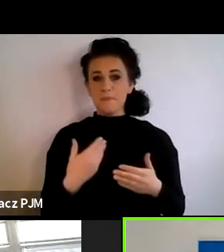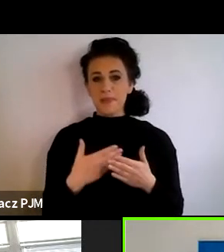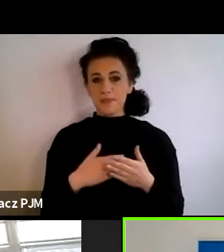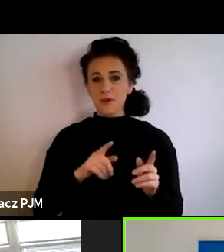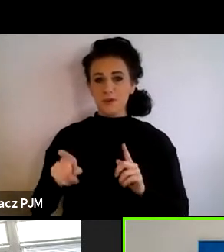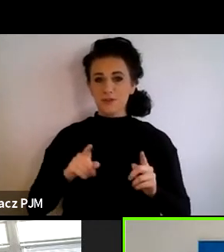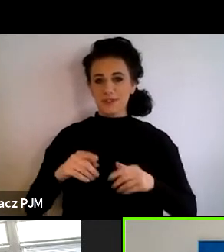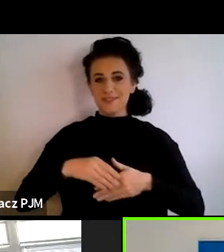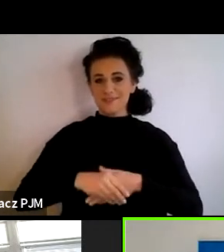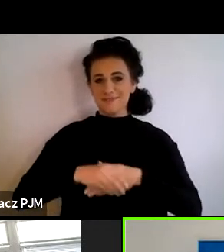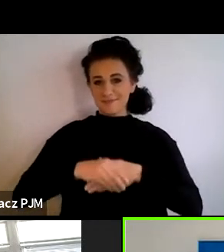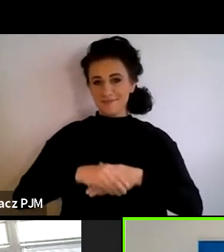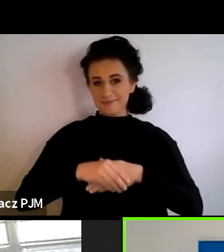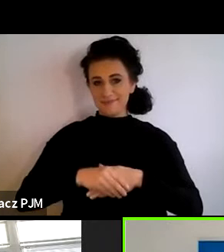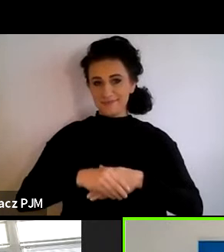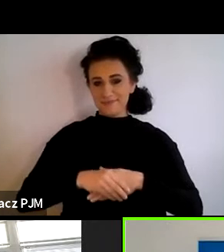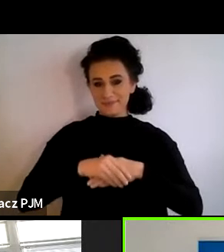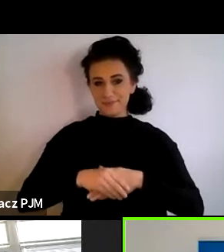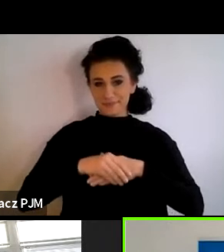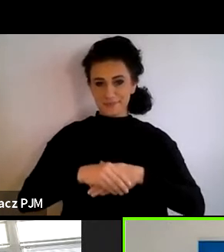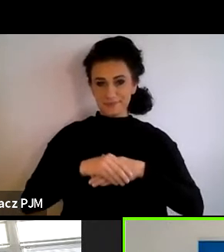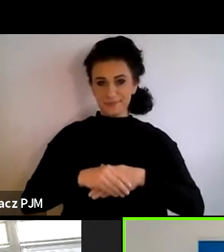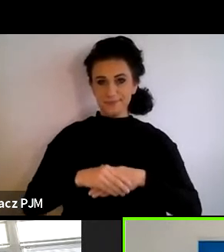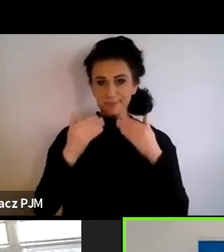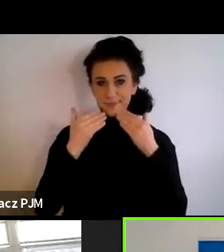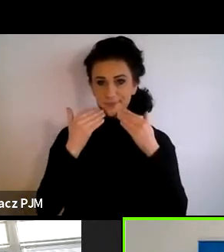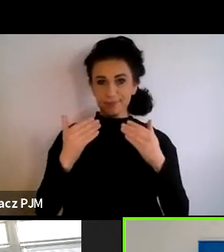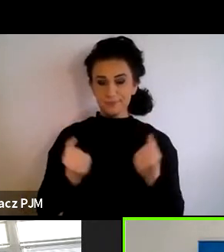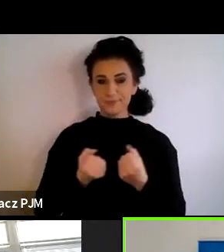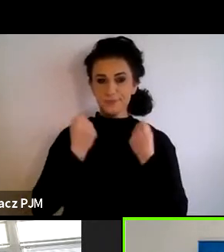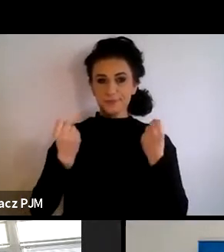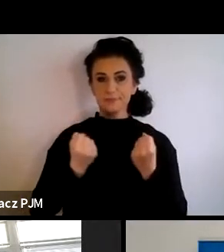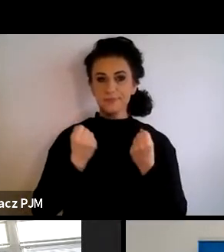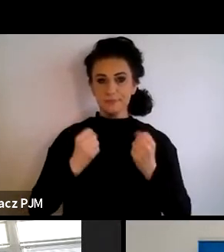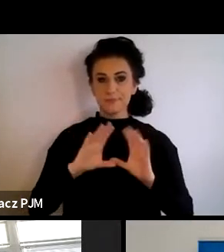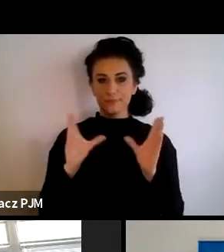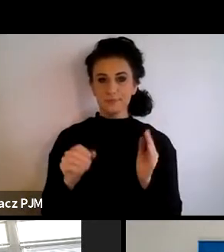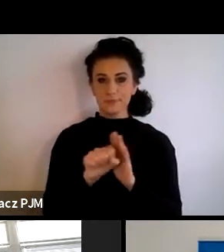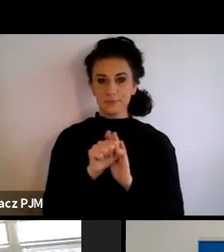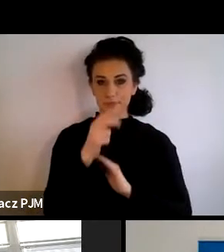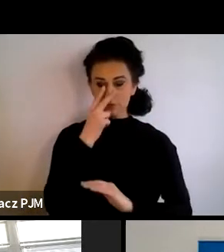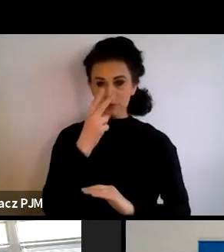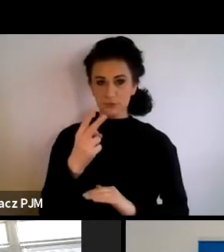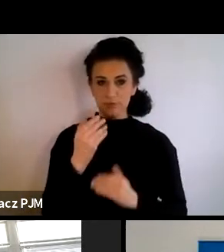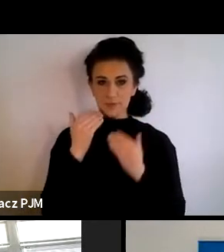symbolicznie bardzo Państwu serdecznie dziękuję i wszystkim zaangażowanym. Do widzenia. Do widzenia,